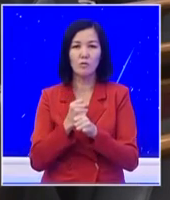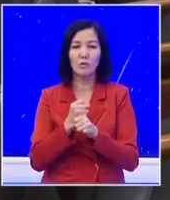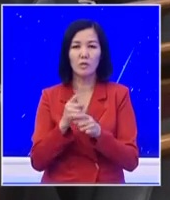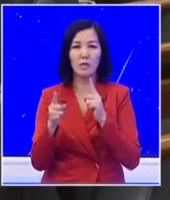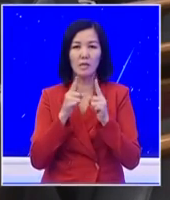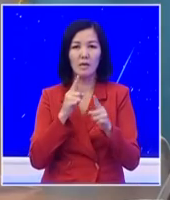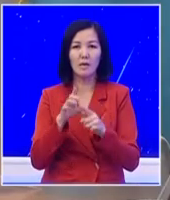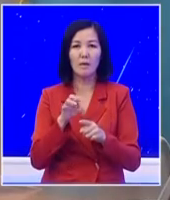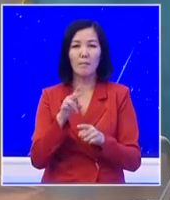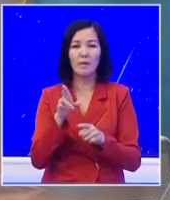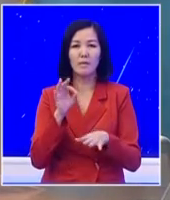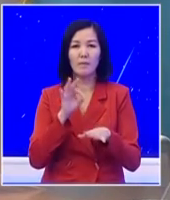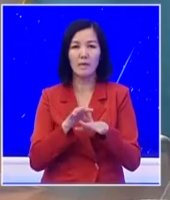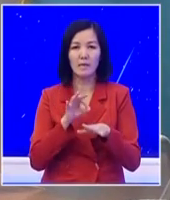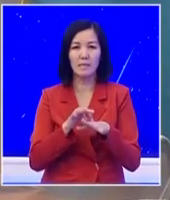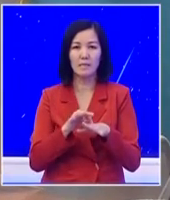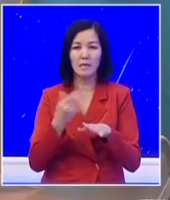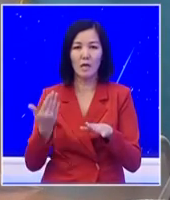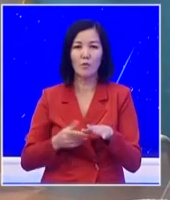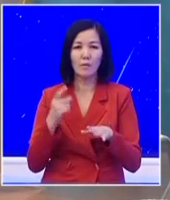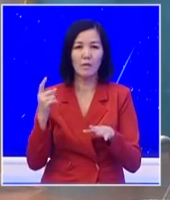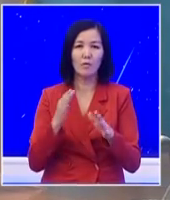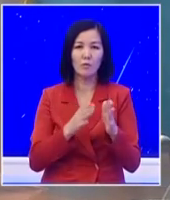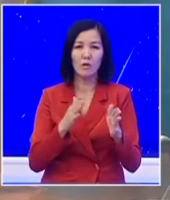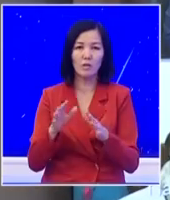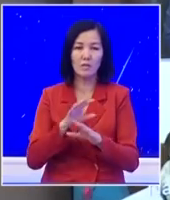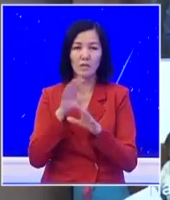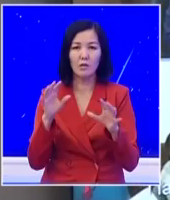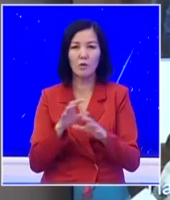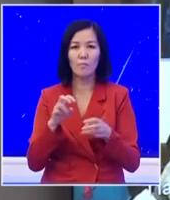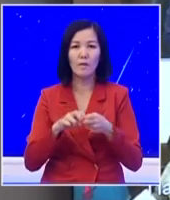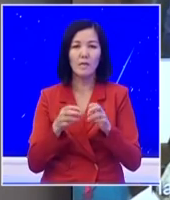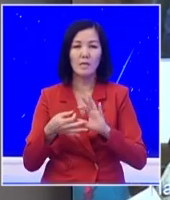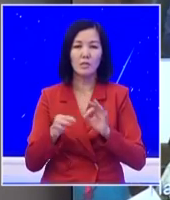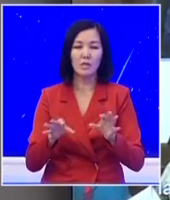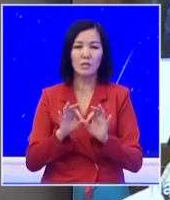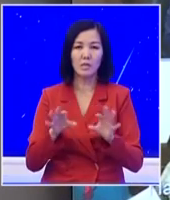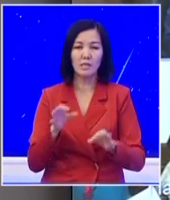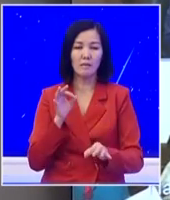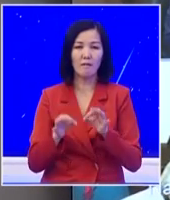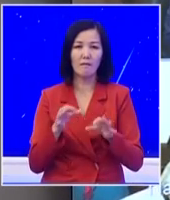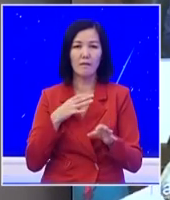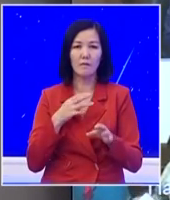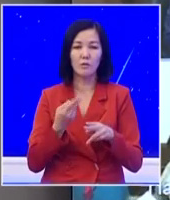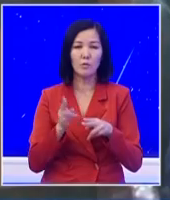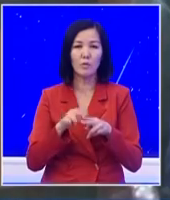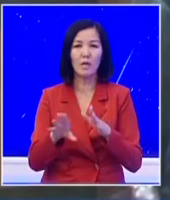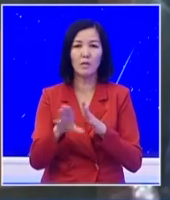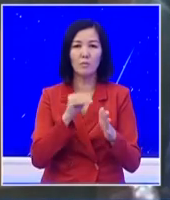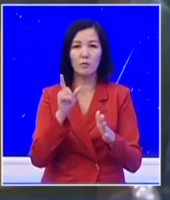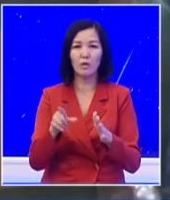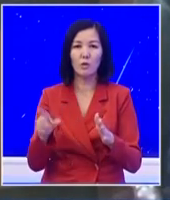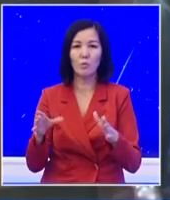отырысында пандемия кезінде өңірлердегі әлеуметтік-экономикалық тұрақтылықты сақтау мәселелеріне де жан-жақты талқылады.